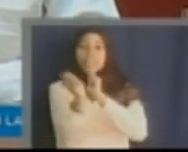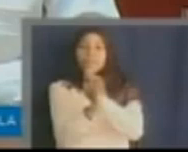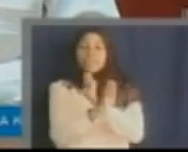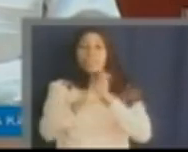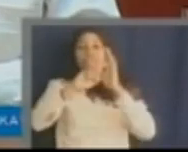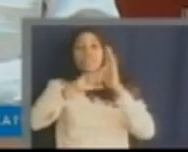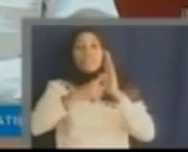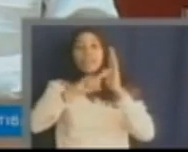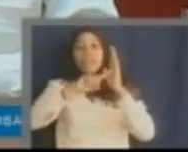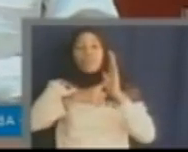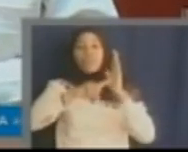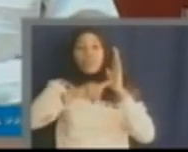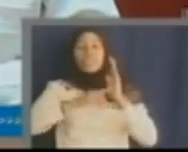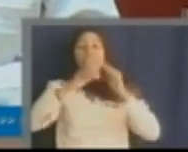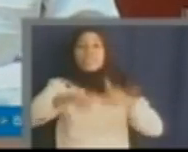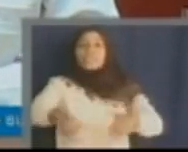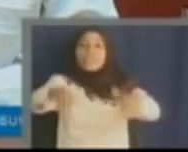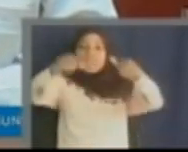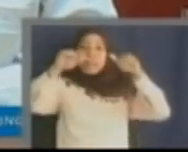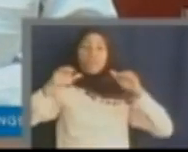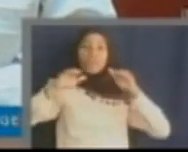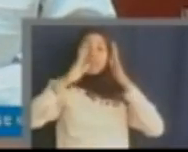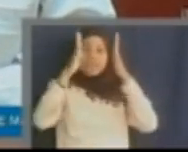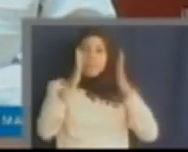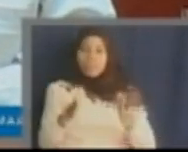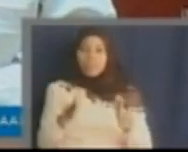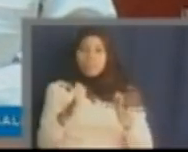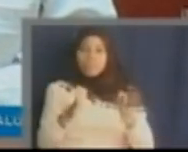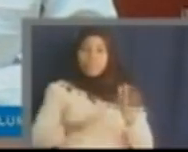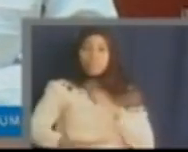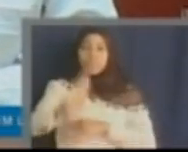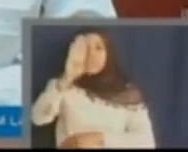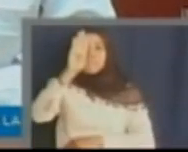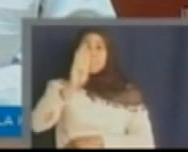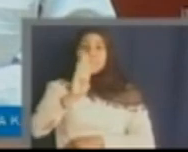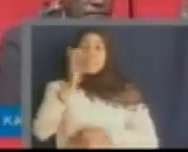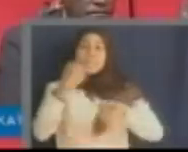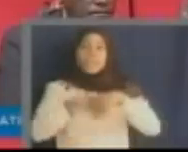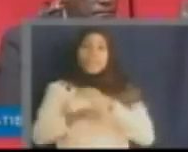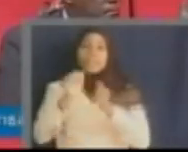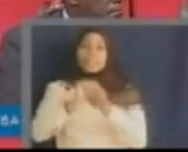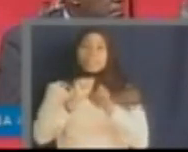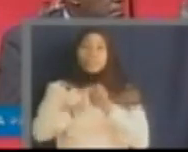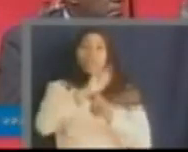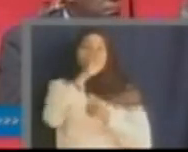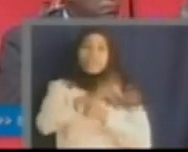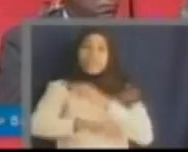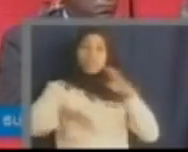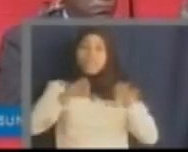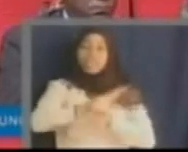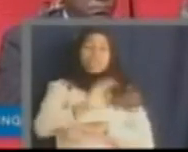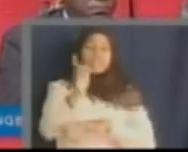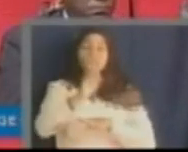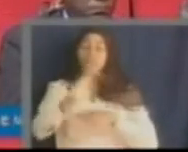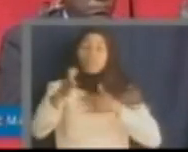bunge maalum. B. Katika suala hili mwenyekiti hakuwa amefanya uamuzi